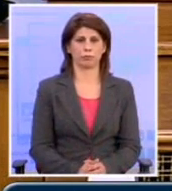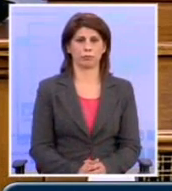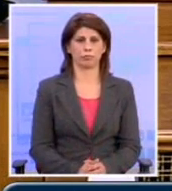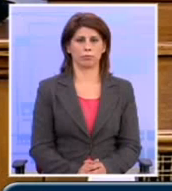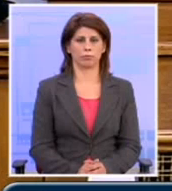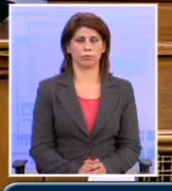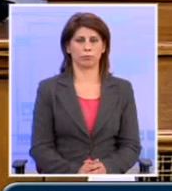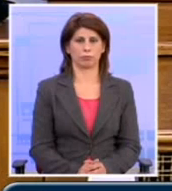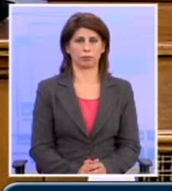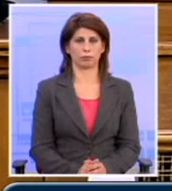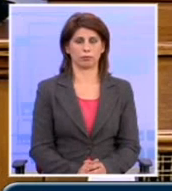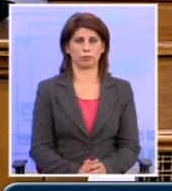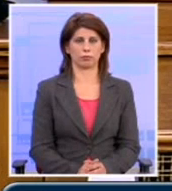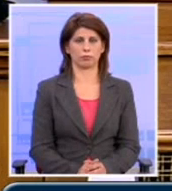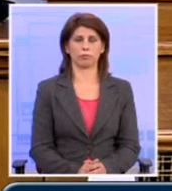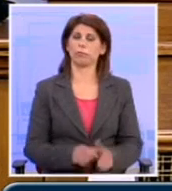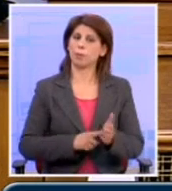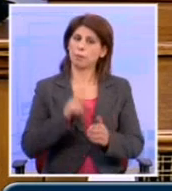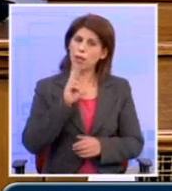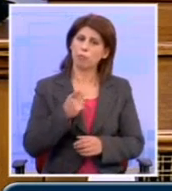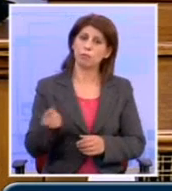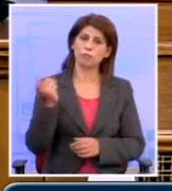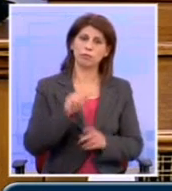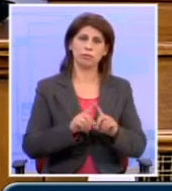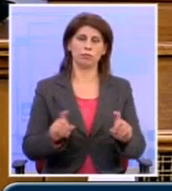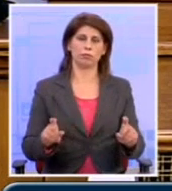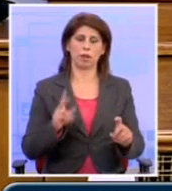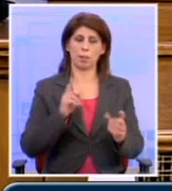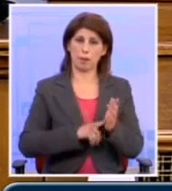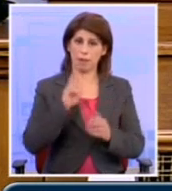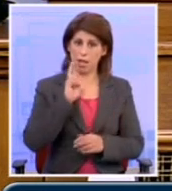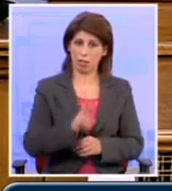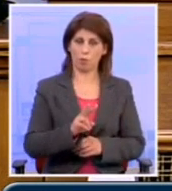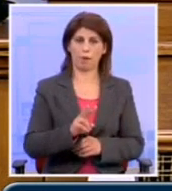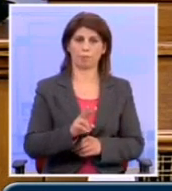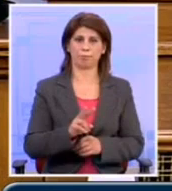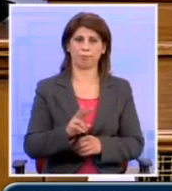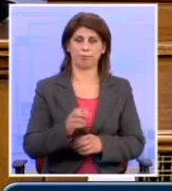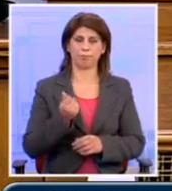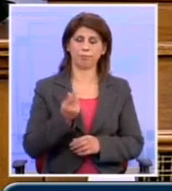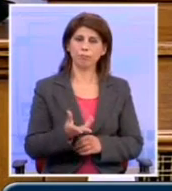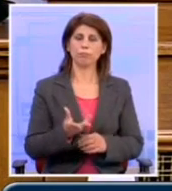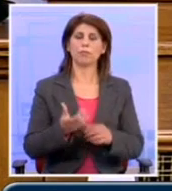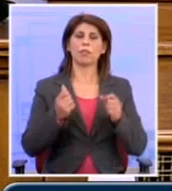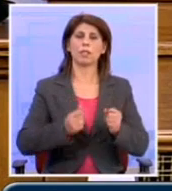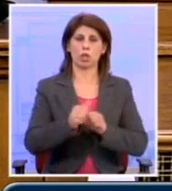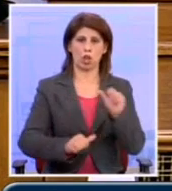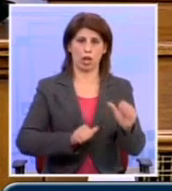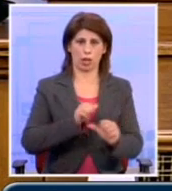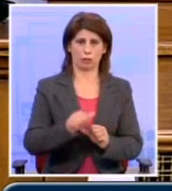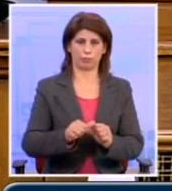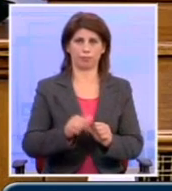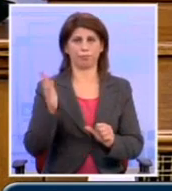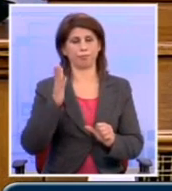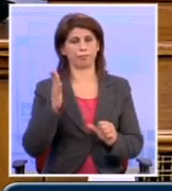πρέπει να δούμε και άλλα πράγματα. Πρέπει να δούμε το πλήθος των θεσμικών αλλαγών, το